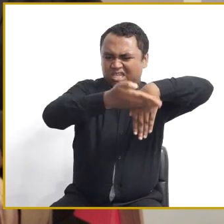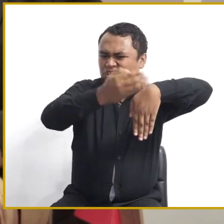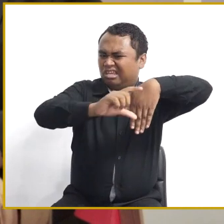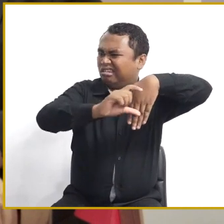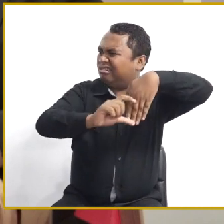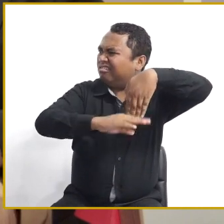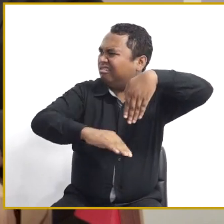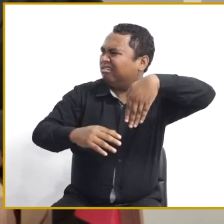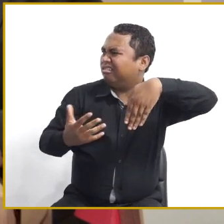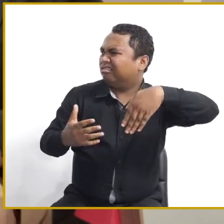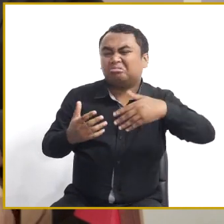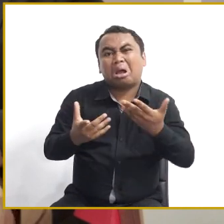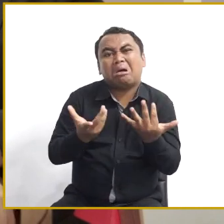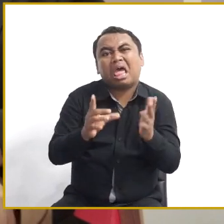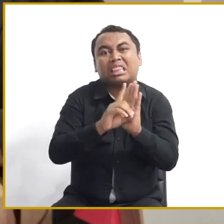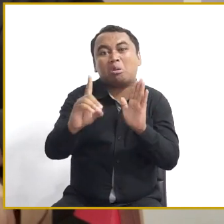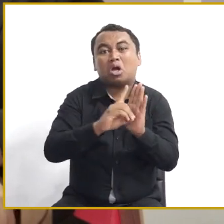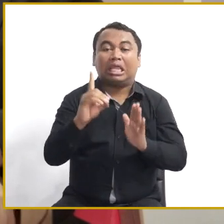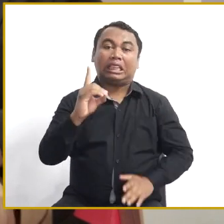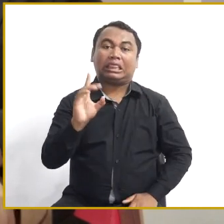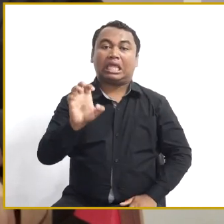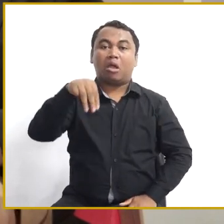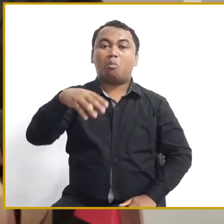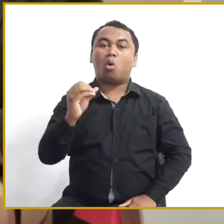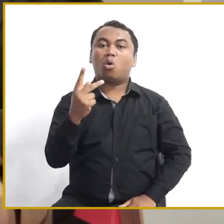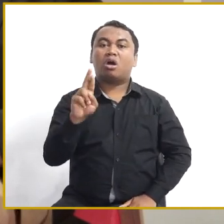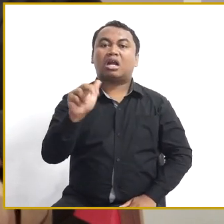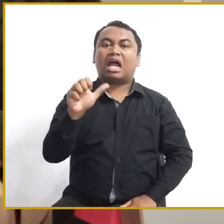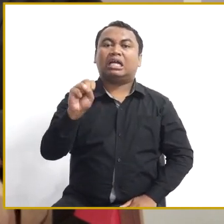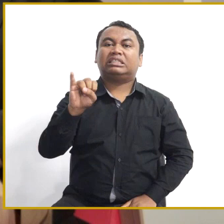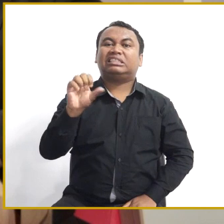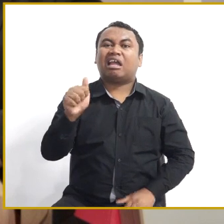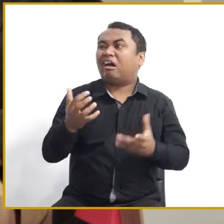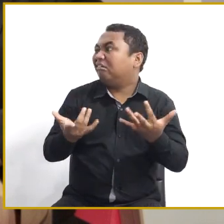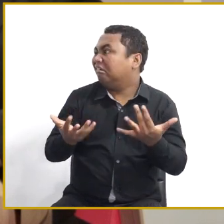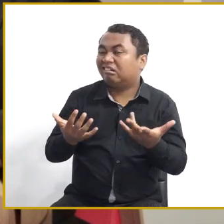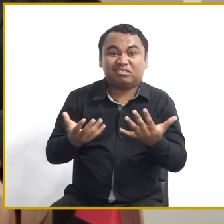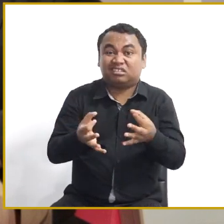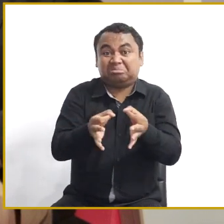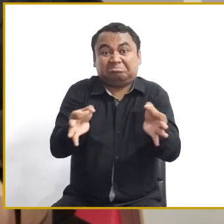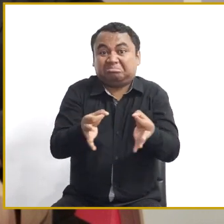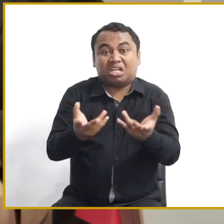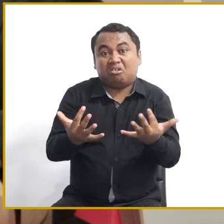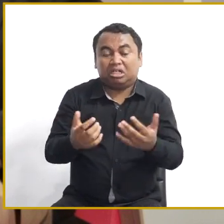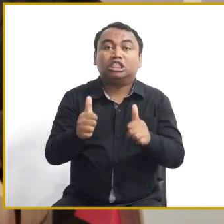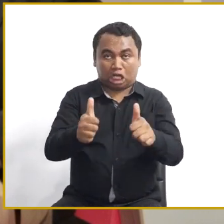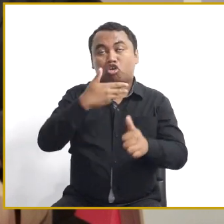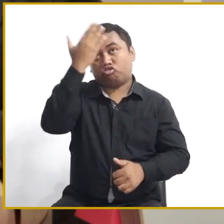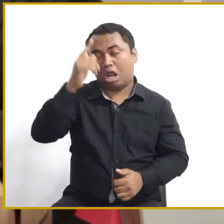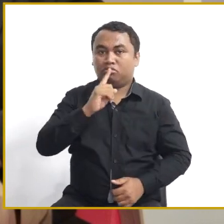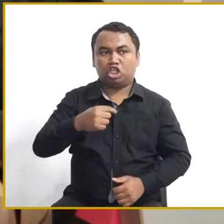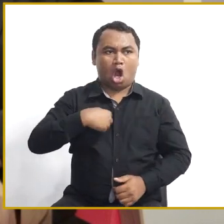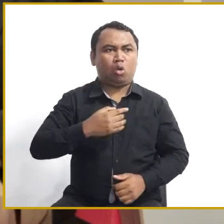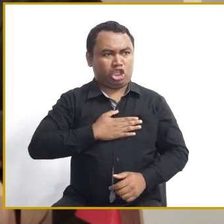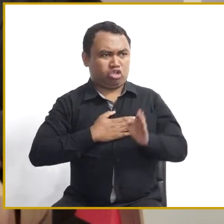raha ohatra ka hiditra amin'izany hoe avaratra afovoany atsimo izay tsika tsy aleo ve ny mpifidy a no isafidy hoe ity ny mety amiko